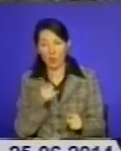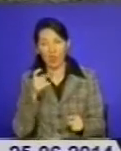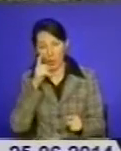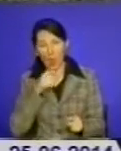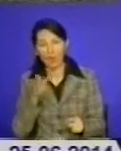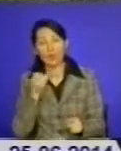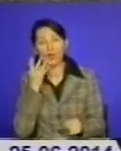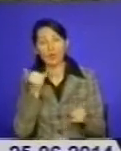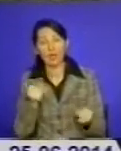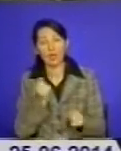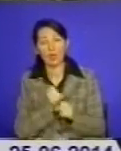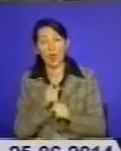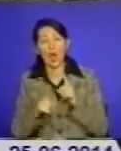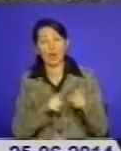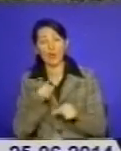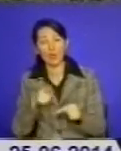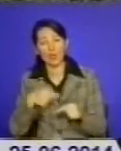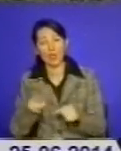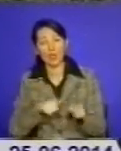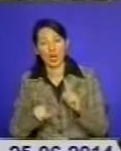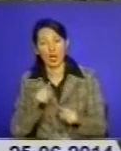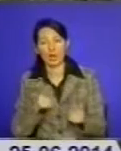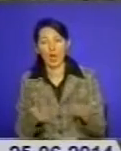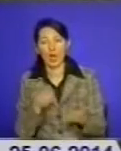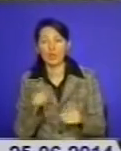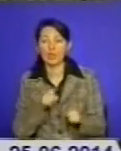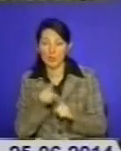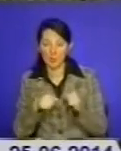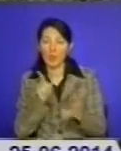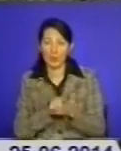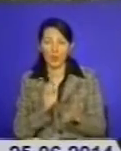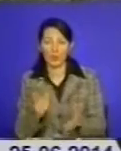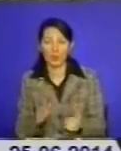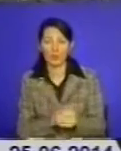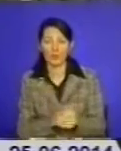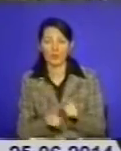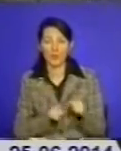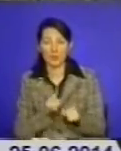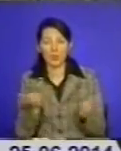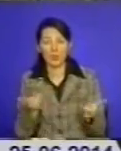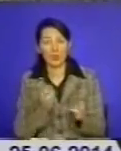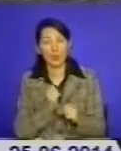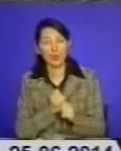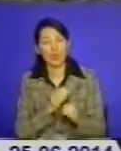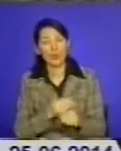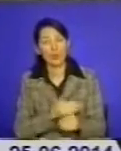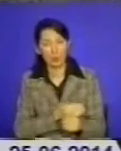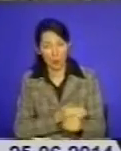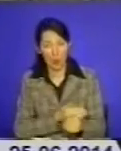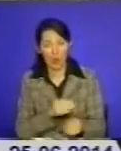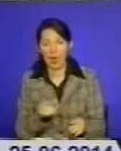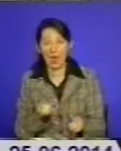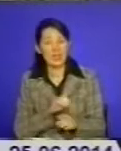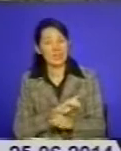рад, але, ну, напевно, зміни повинні бути. Можливо, це треба робити поступово? Однозначно, не кардинально, тому